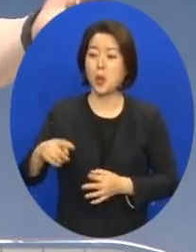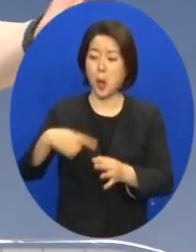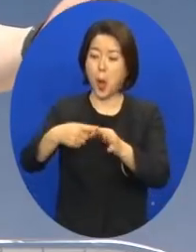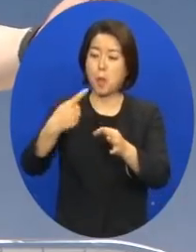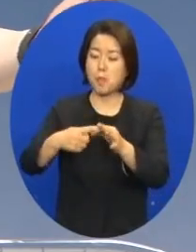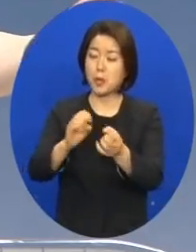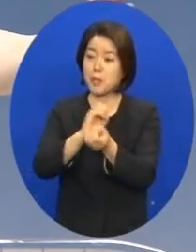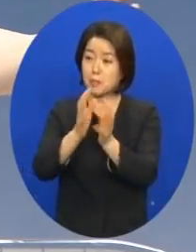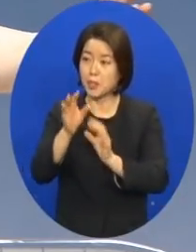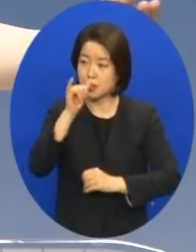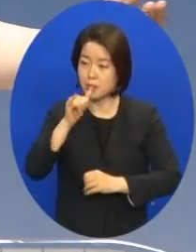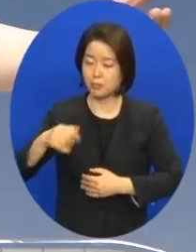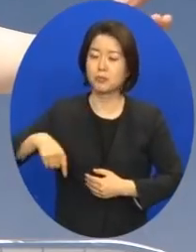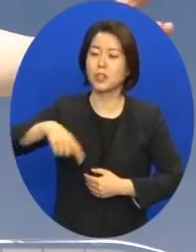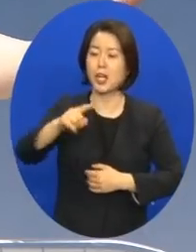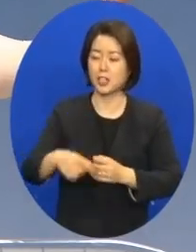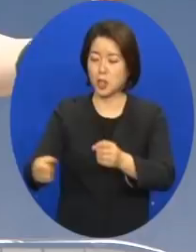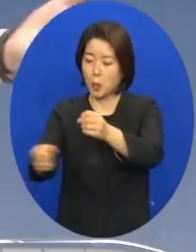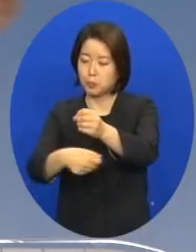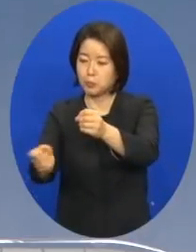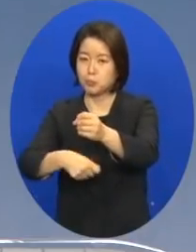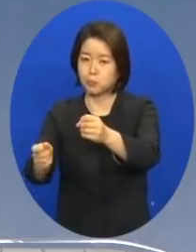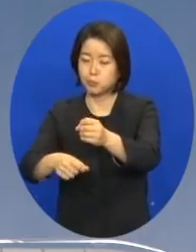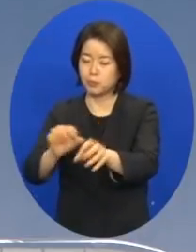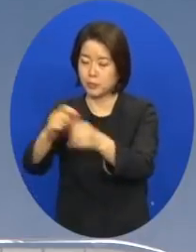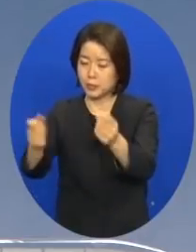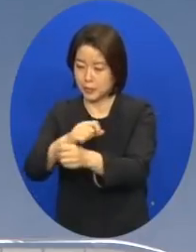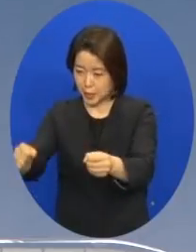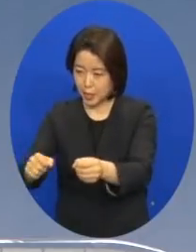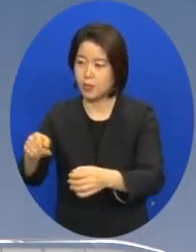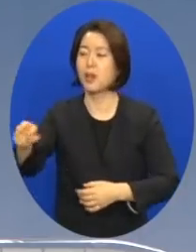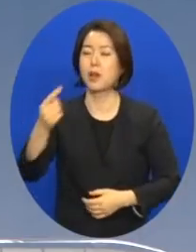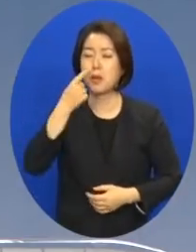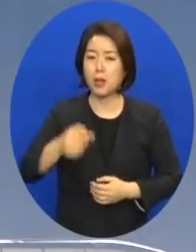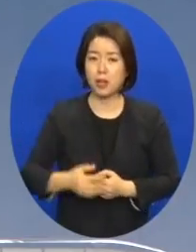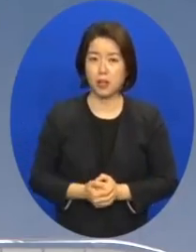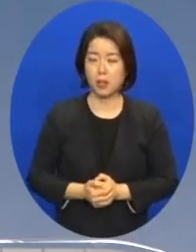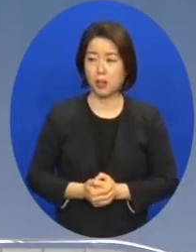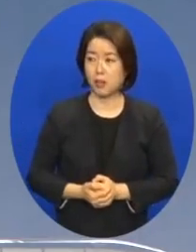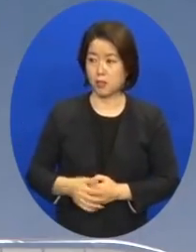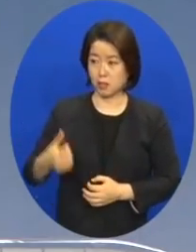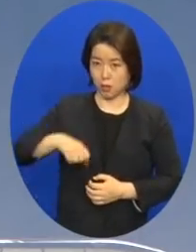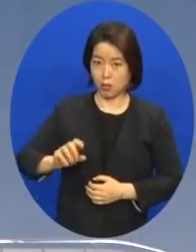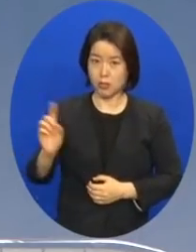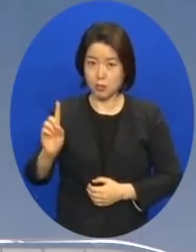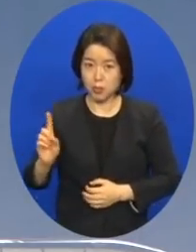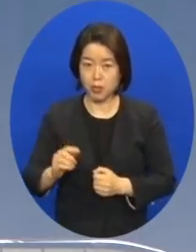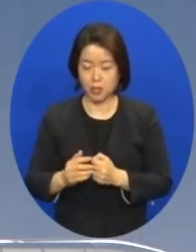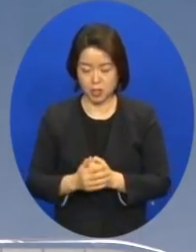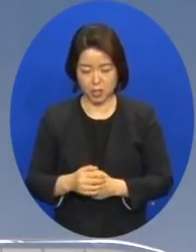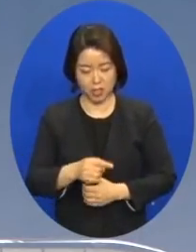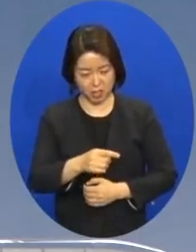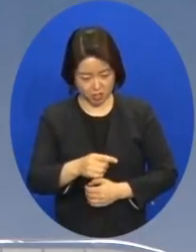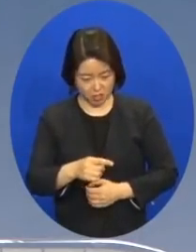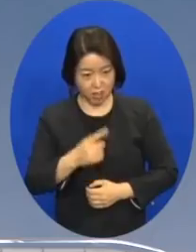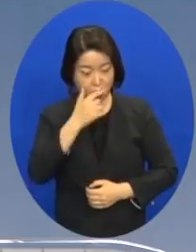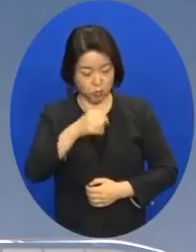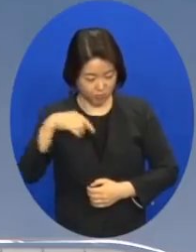펴기 시작했는데 나가서 보리를 베어서 다 묶으라. 그랬더니 그 아들이,